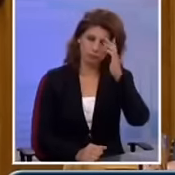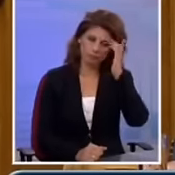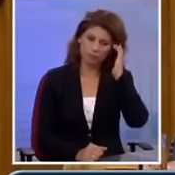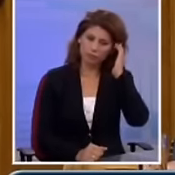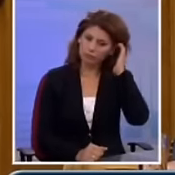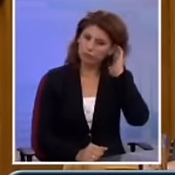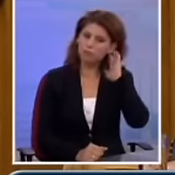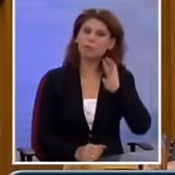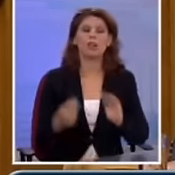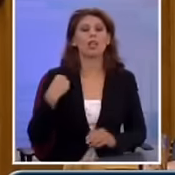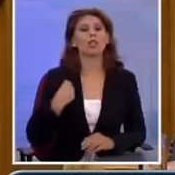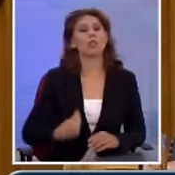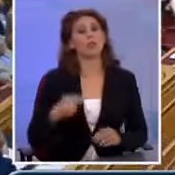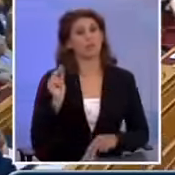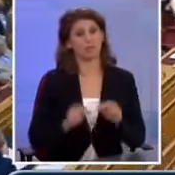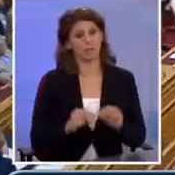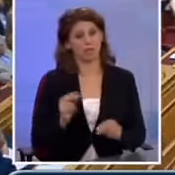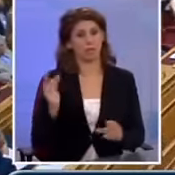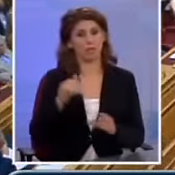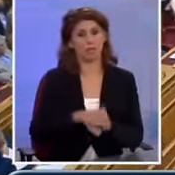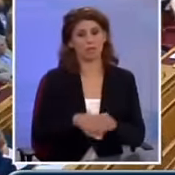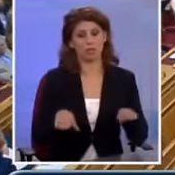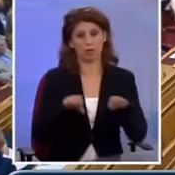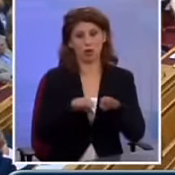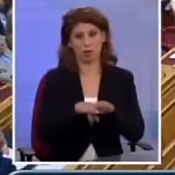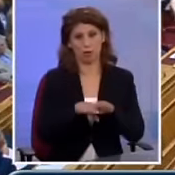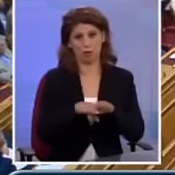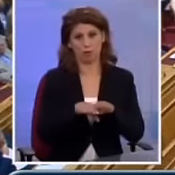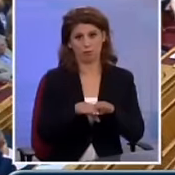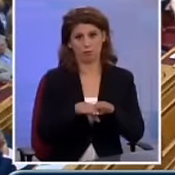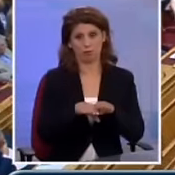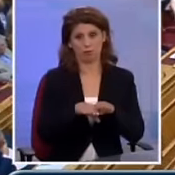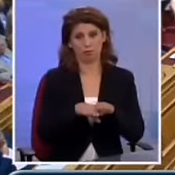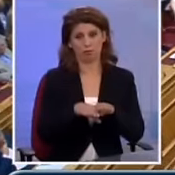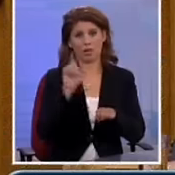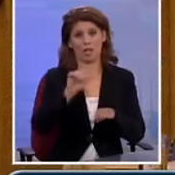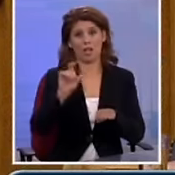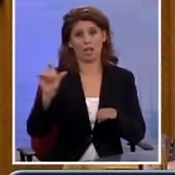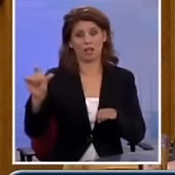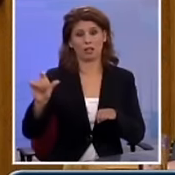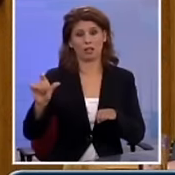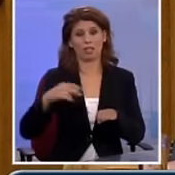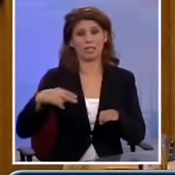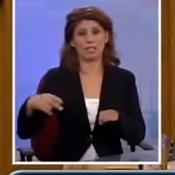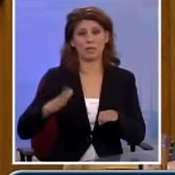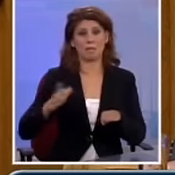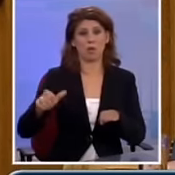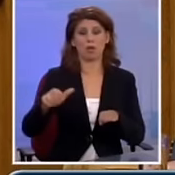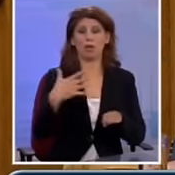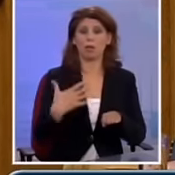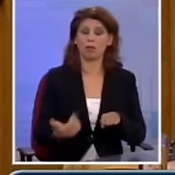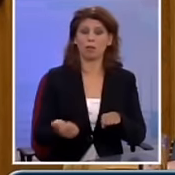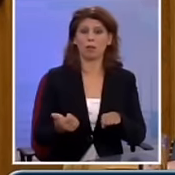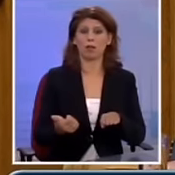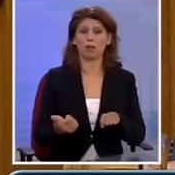Στο δημοψήφισμα θα συμμετάσχουν ισότιμα και τα εκατομμύρια των συμπολιτών μας που έχουν